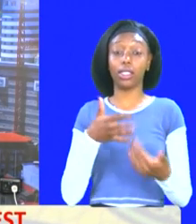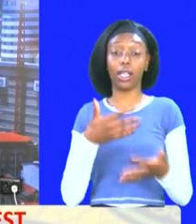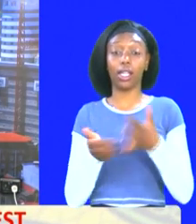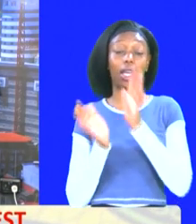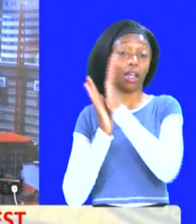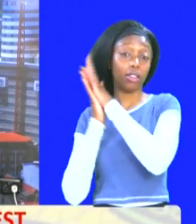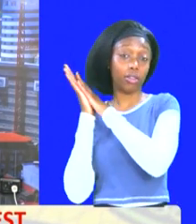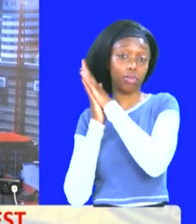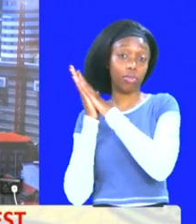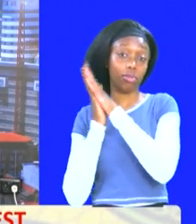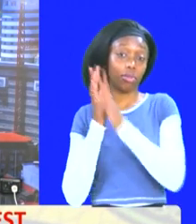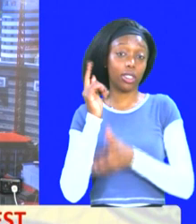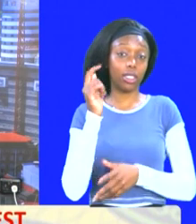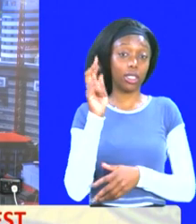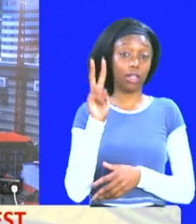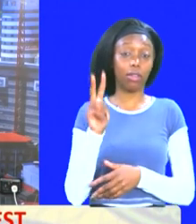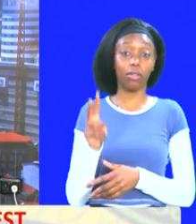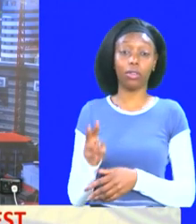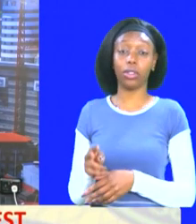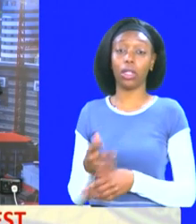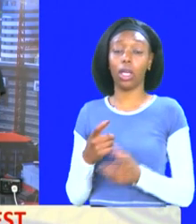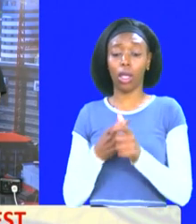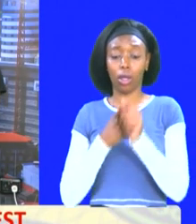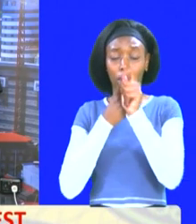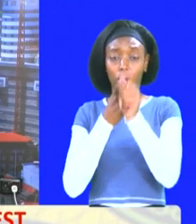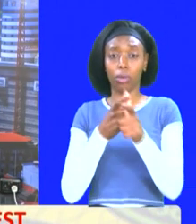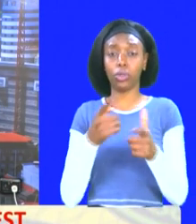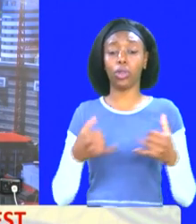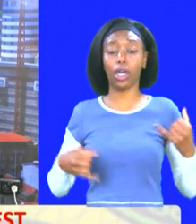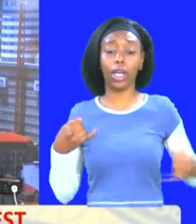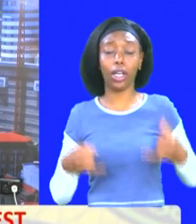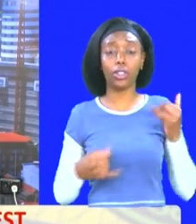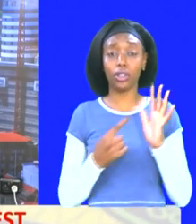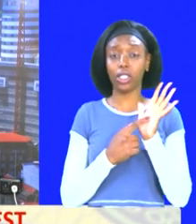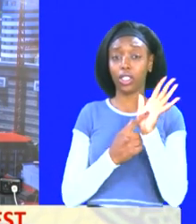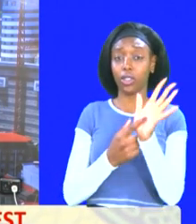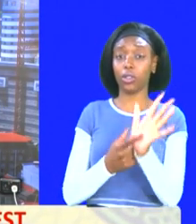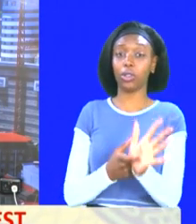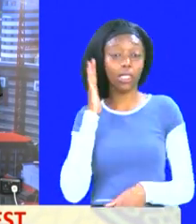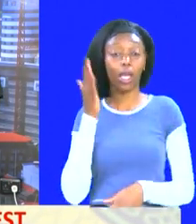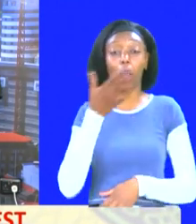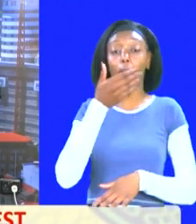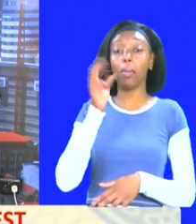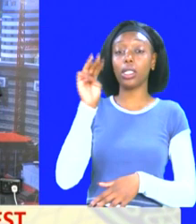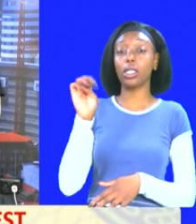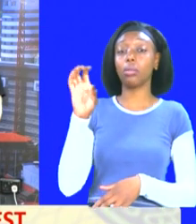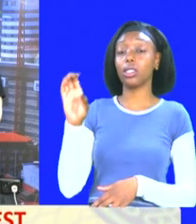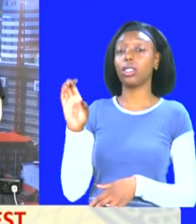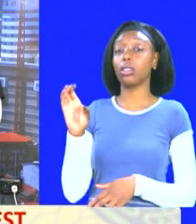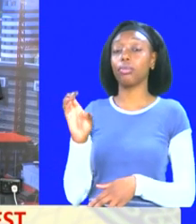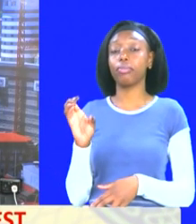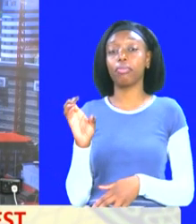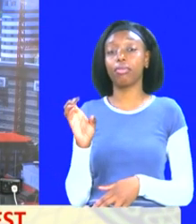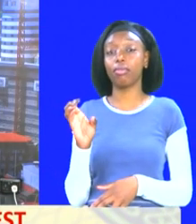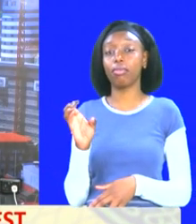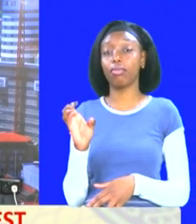Reggae Fest. Welcome back from that show break. I hope you're enjoying the show. I hope mnajibamba mkonyo mani meskia. This is our super M introduce. You are the new